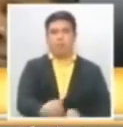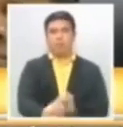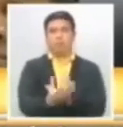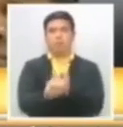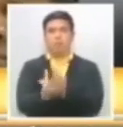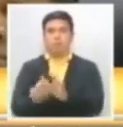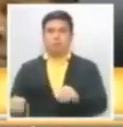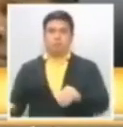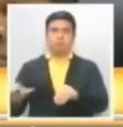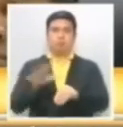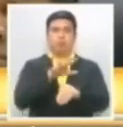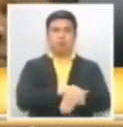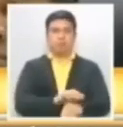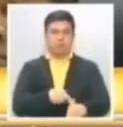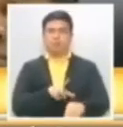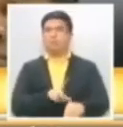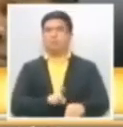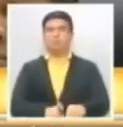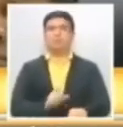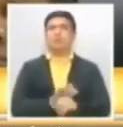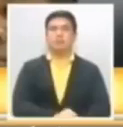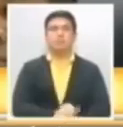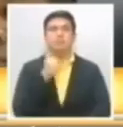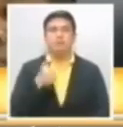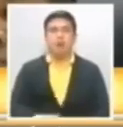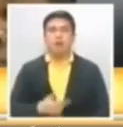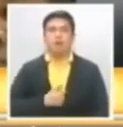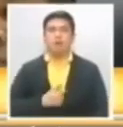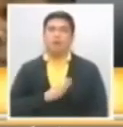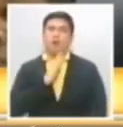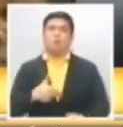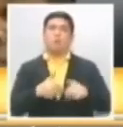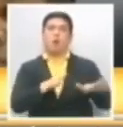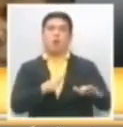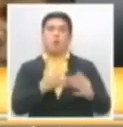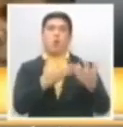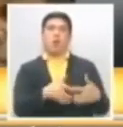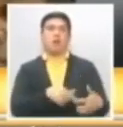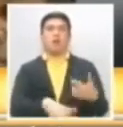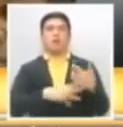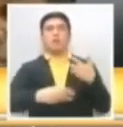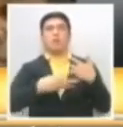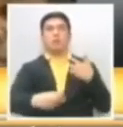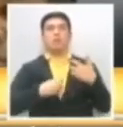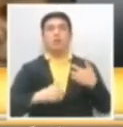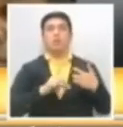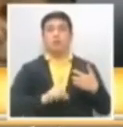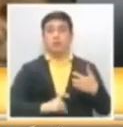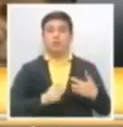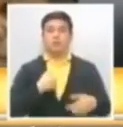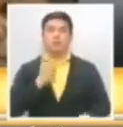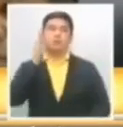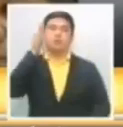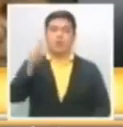ท่านประธานที่เคารพครับถ้าปล่อยปละละเลยอย่างนี้ผมเชื่อว่าอีกไม่นานทะเลสาบสงขลาเราจะไม่มีสัตว์น้ำเหลืออ